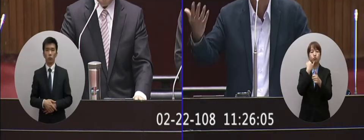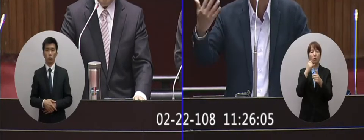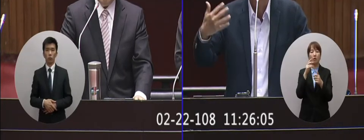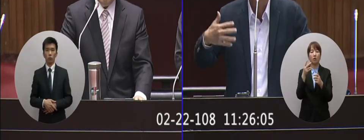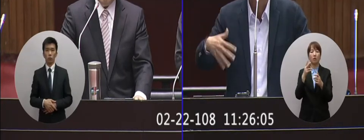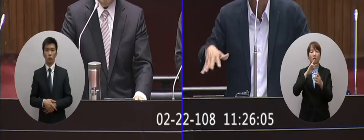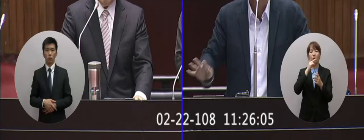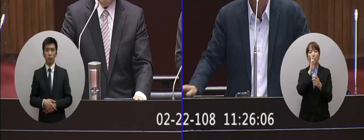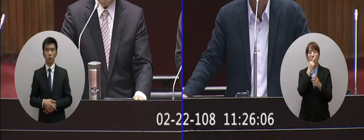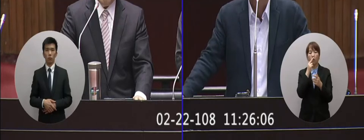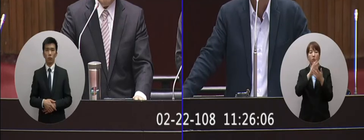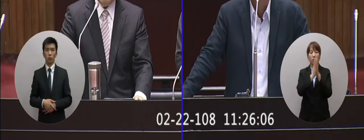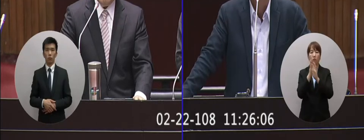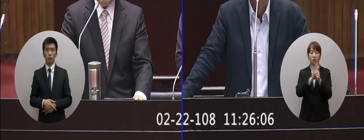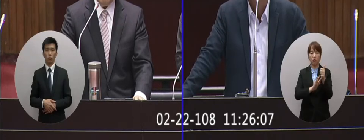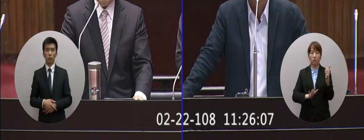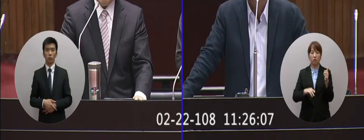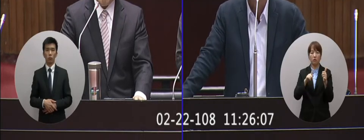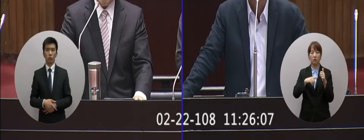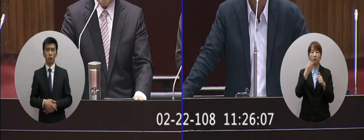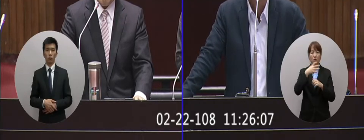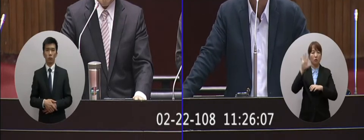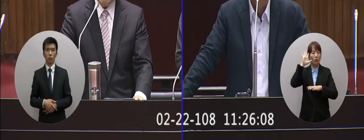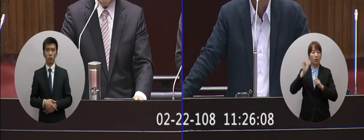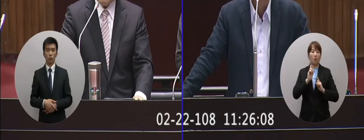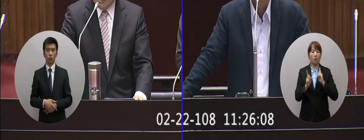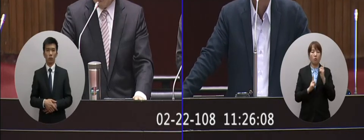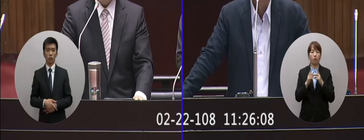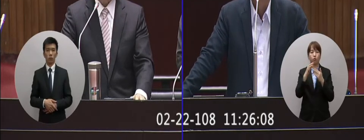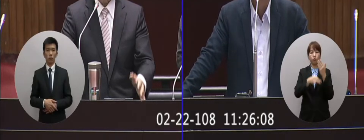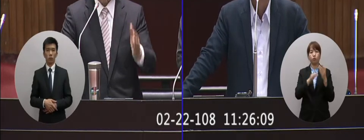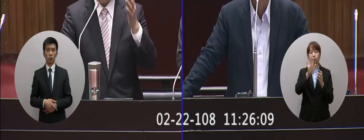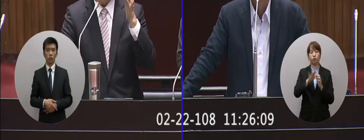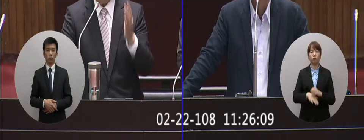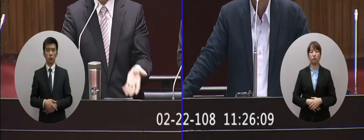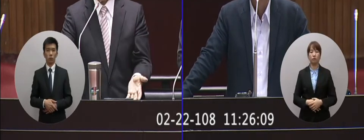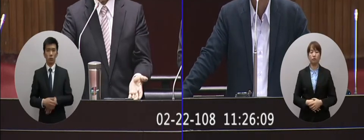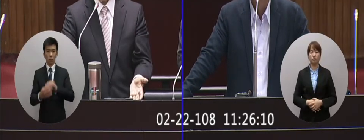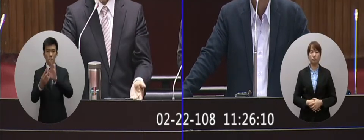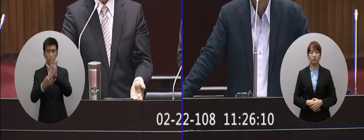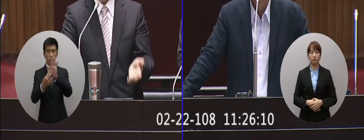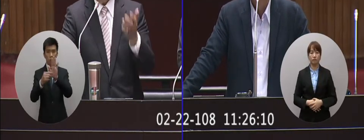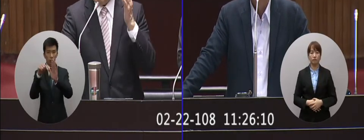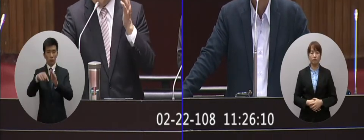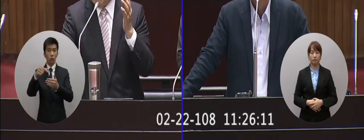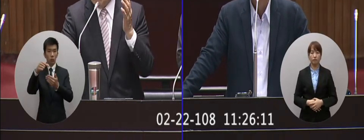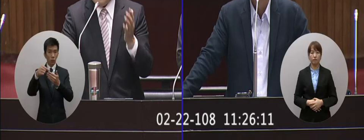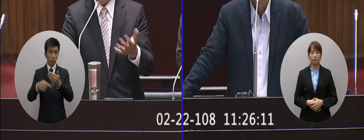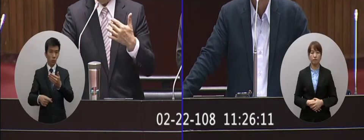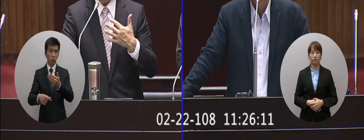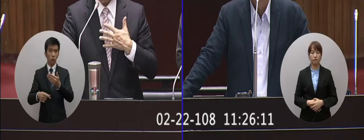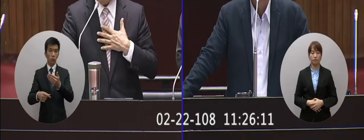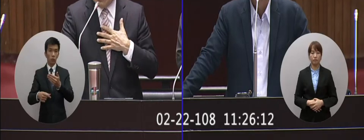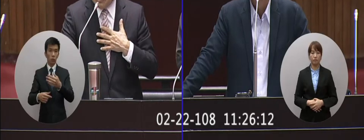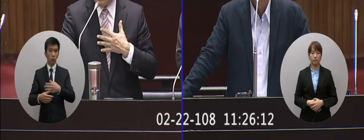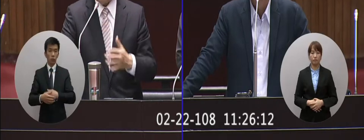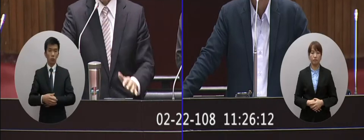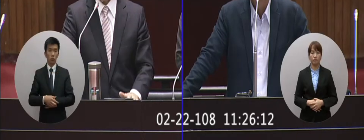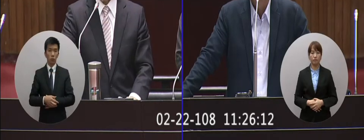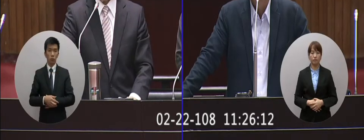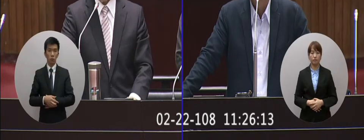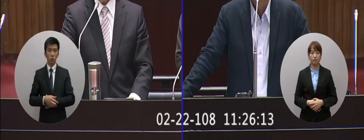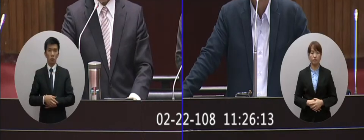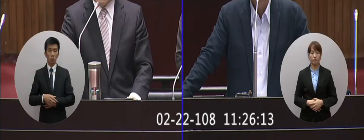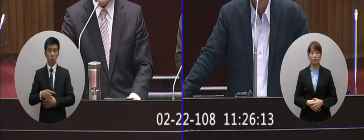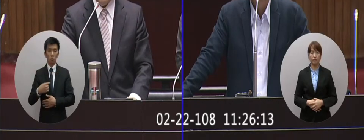来来回回，这样子会影响到我们整个媒体的自由度。 照讲这款原则，咱始